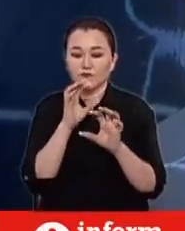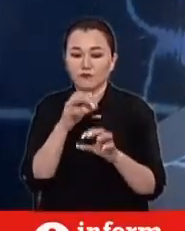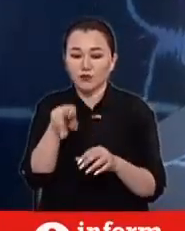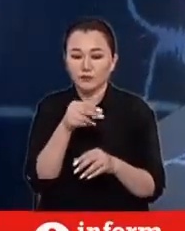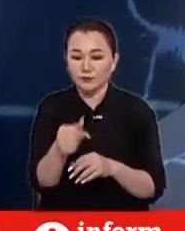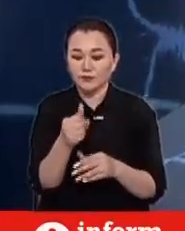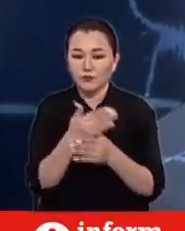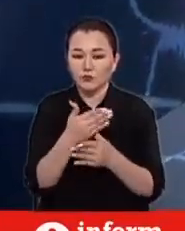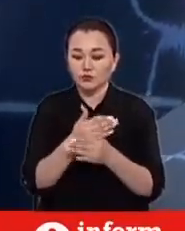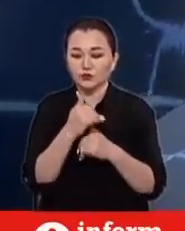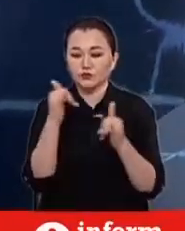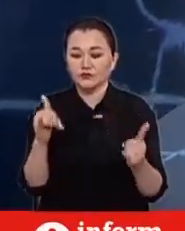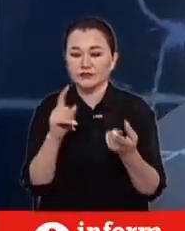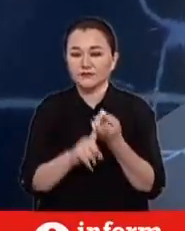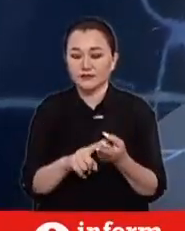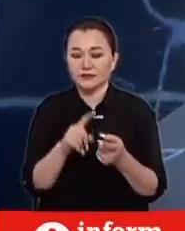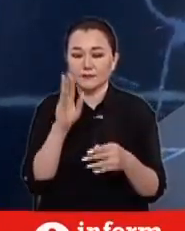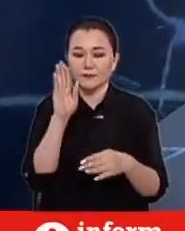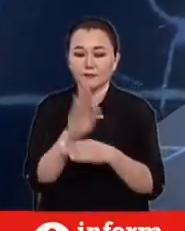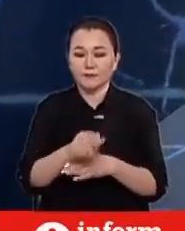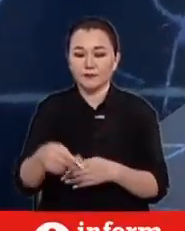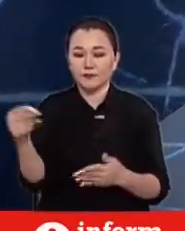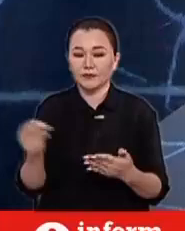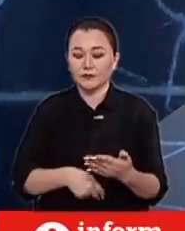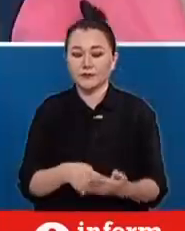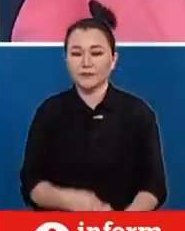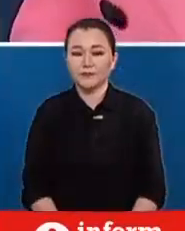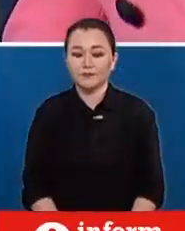өтелетін көмекті көбейтуге қатысты қаулыға қол қойып отыр.